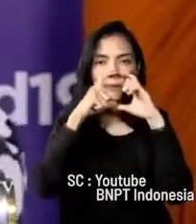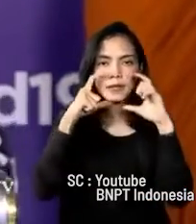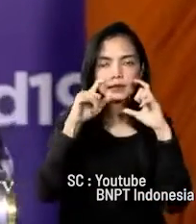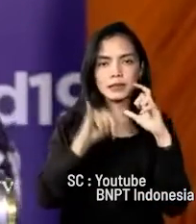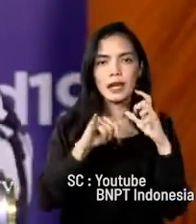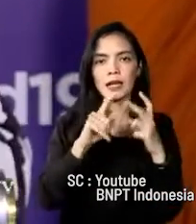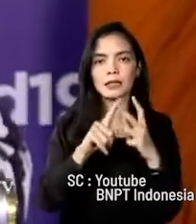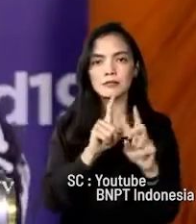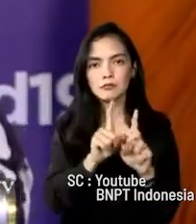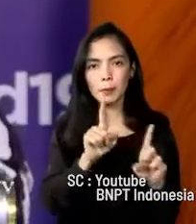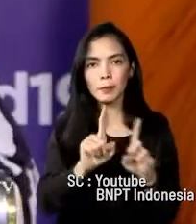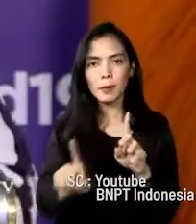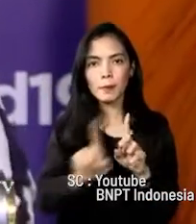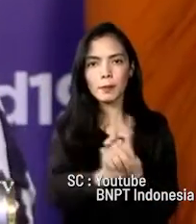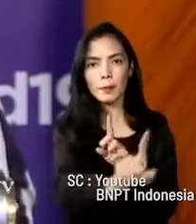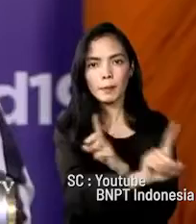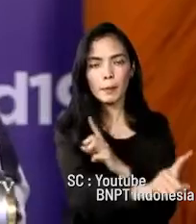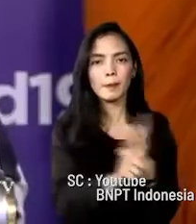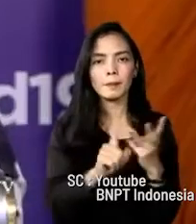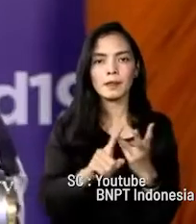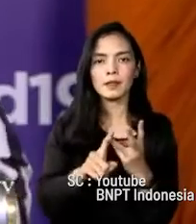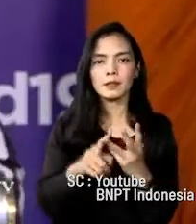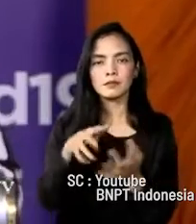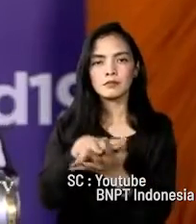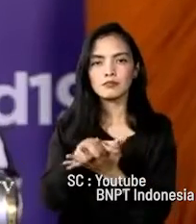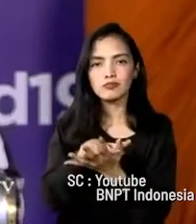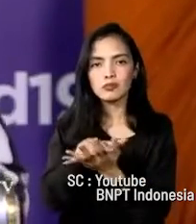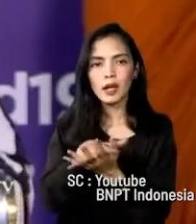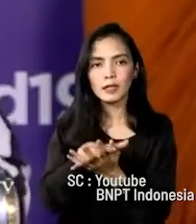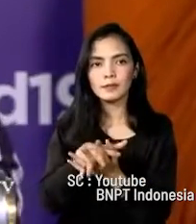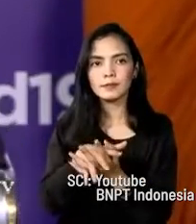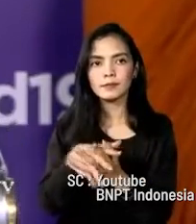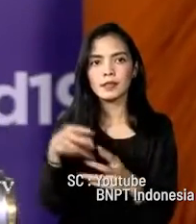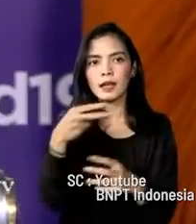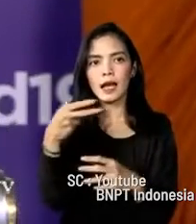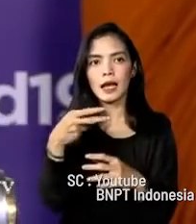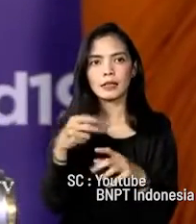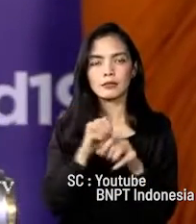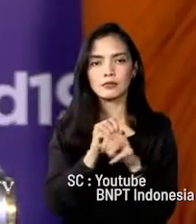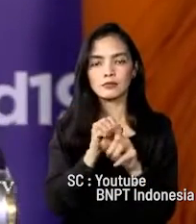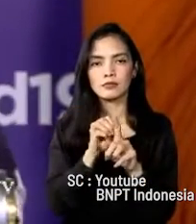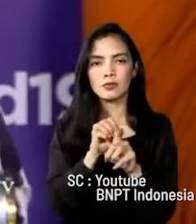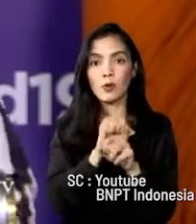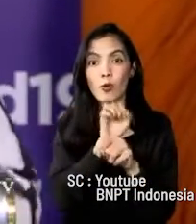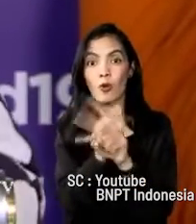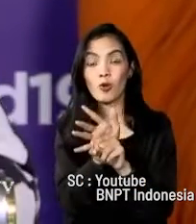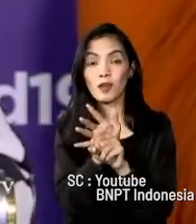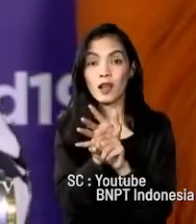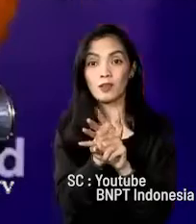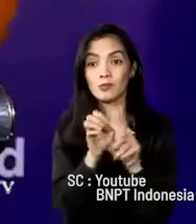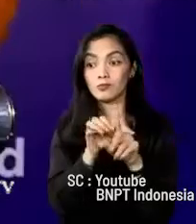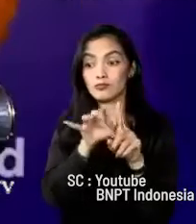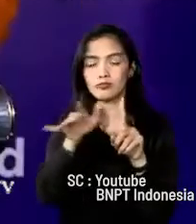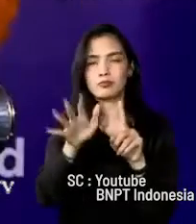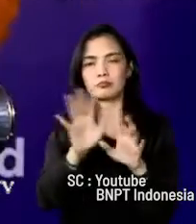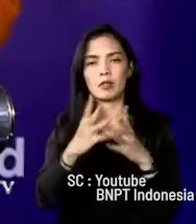menjauh kerumunan rajin mencuci tangan dengan demikian Prof 19 lekas sirna dan